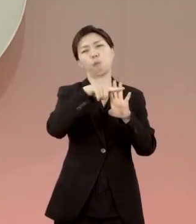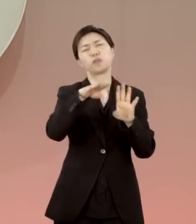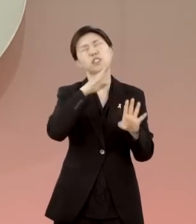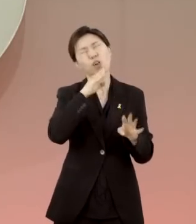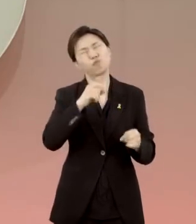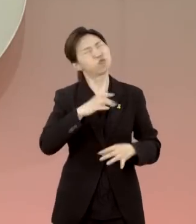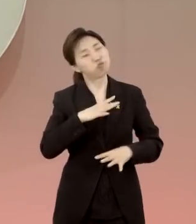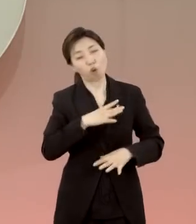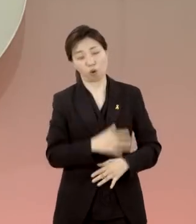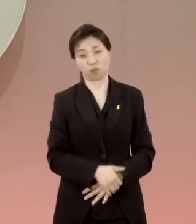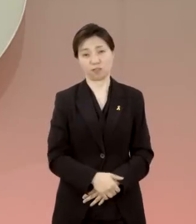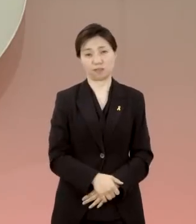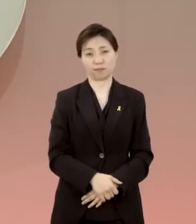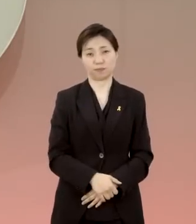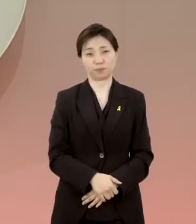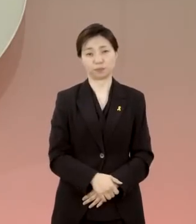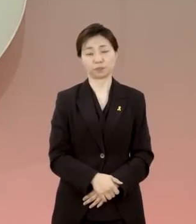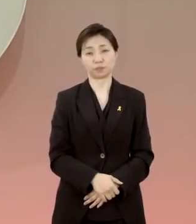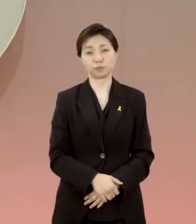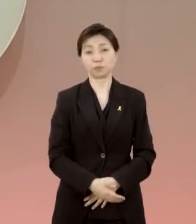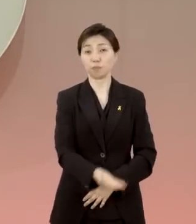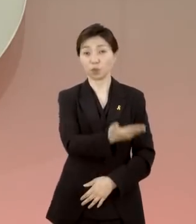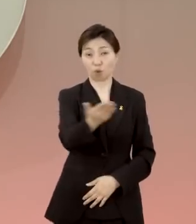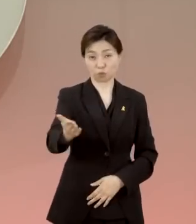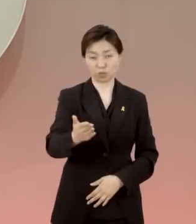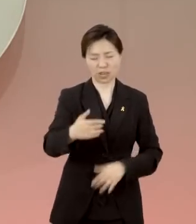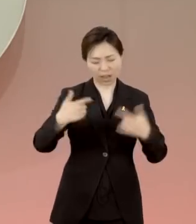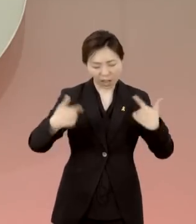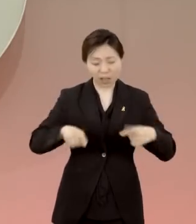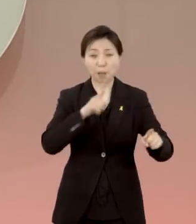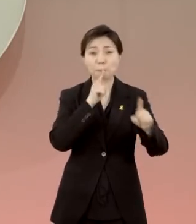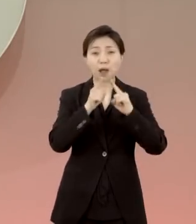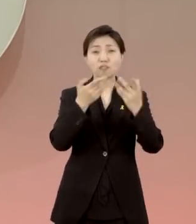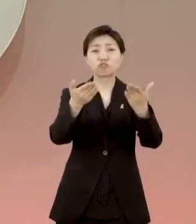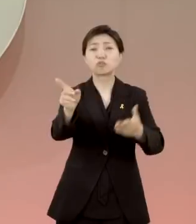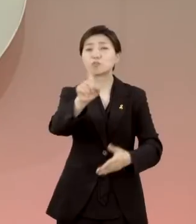여러분 제가 늘 드리는 이야기지만